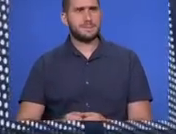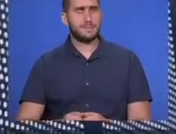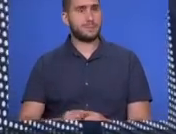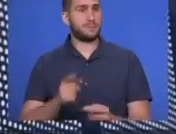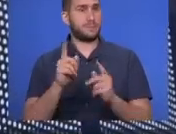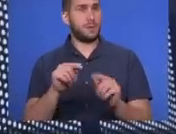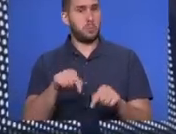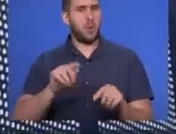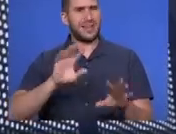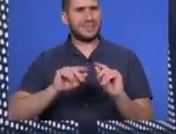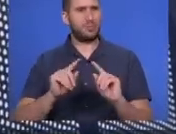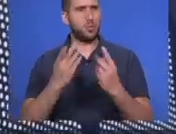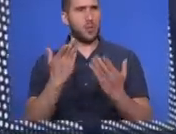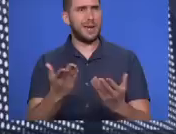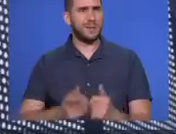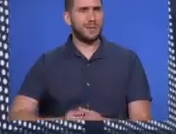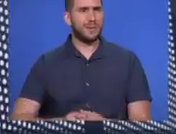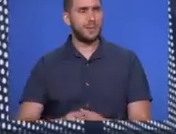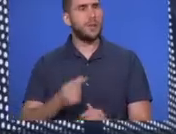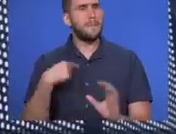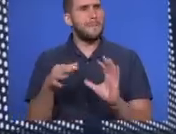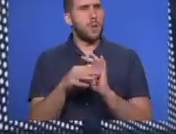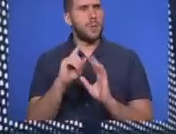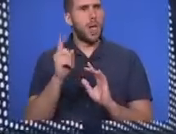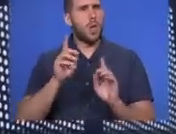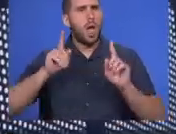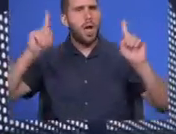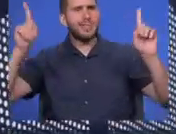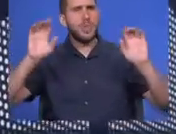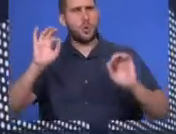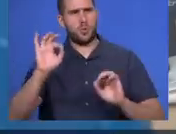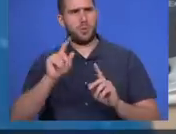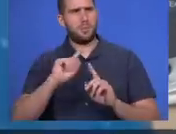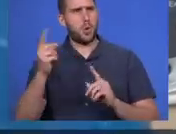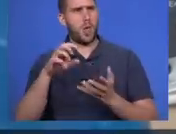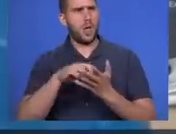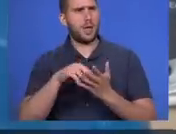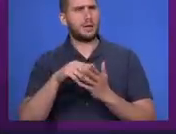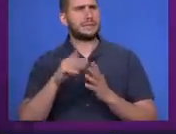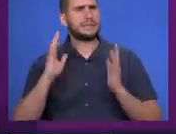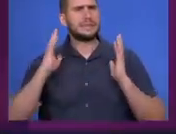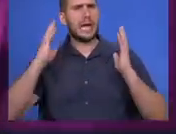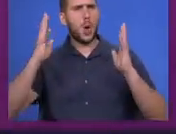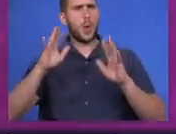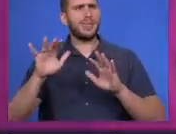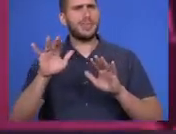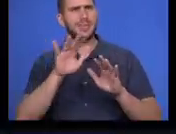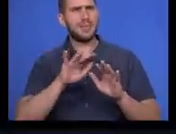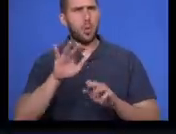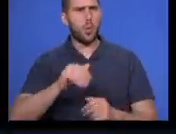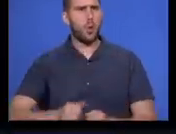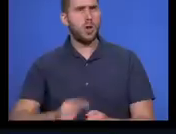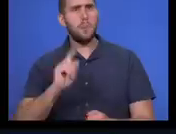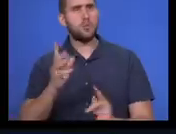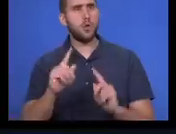בעצם פה הקסם קורה. מחוברים פה לכל האנטנות שמפיצות בכל הווניו פה את הסאונד ואת התמלול ואת כל